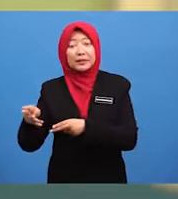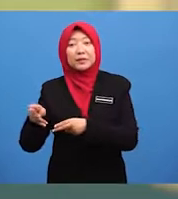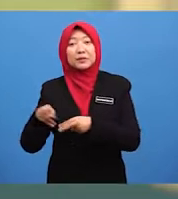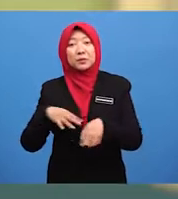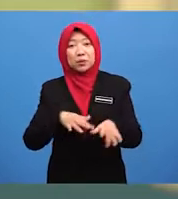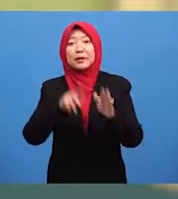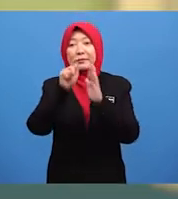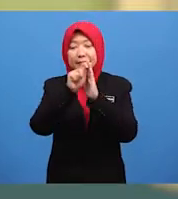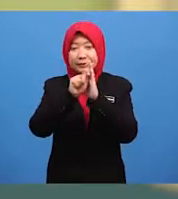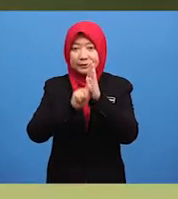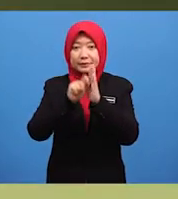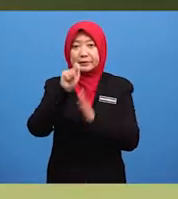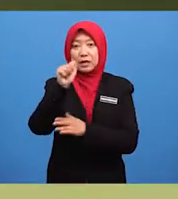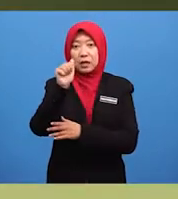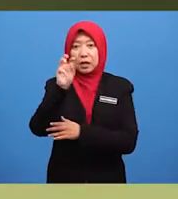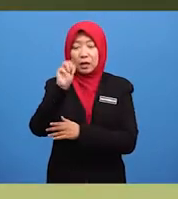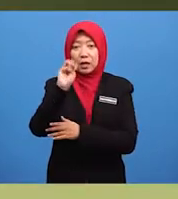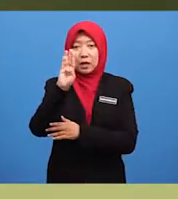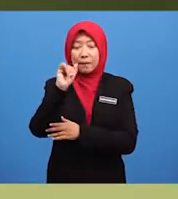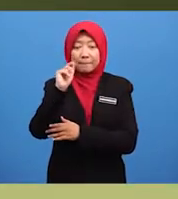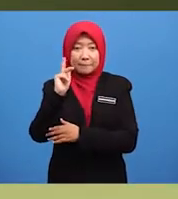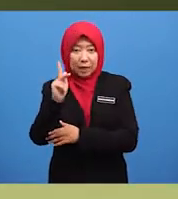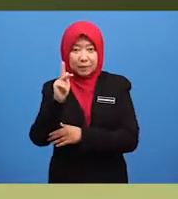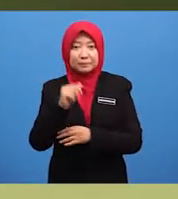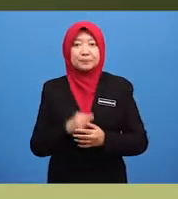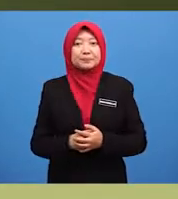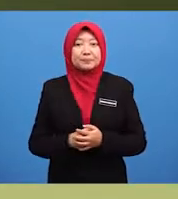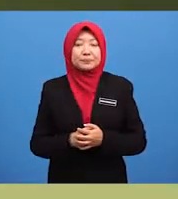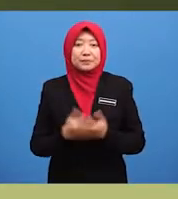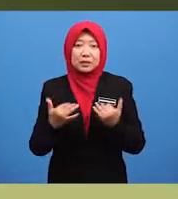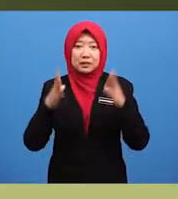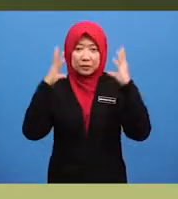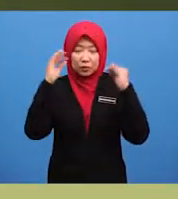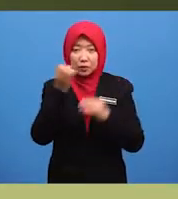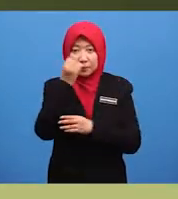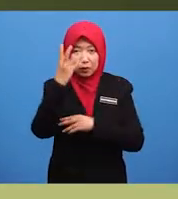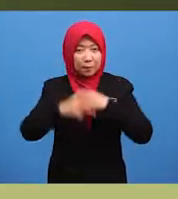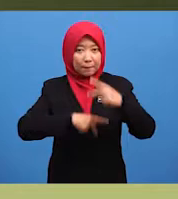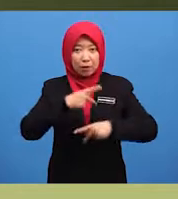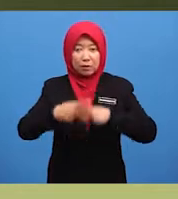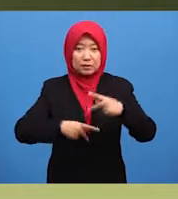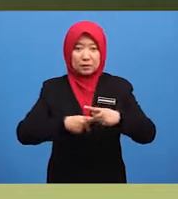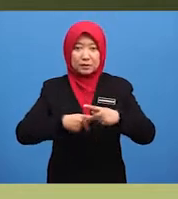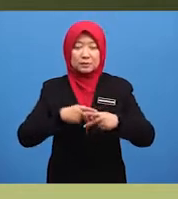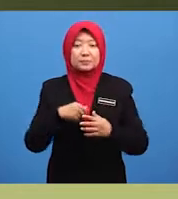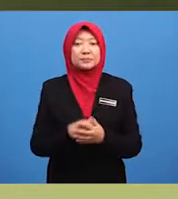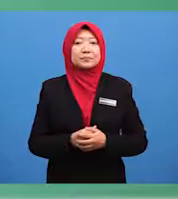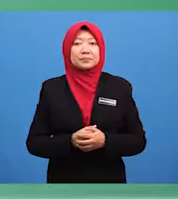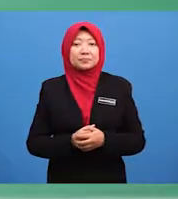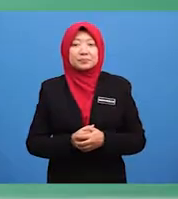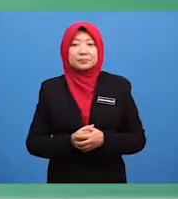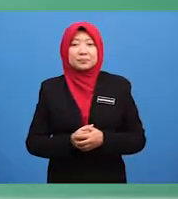iaitu tertambak. Seterusnya, cikgu akan menerangkan proses pembentukan